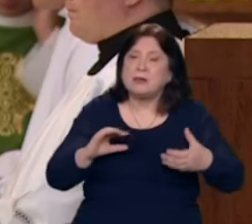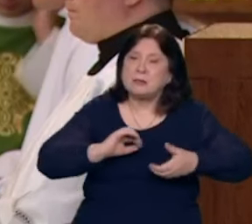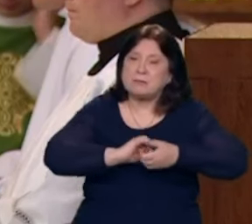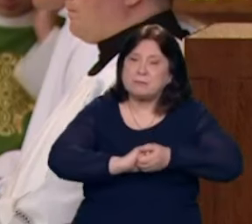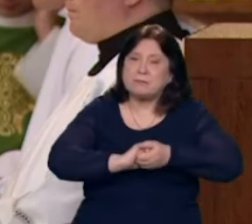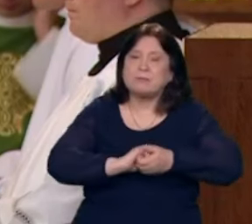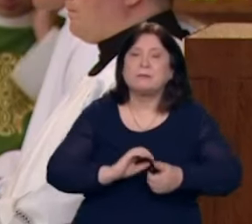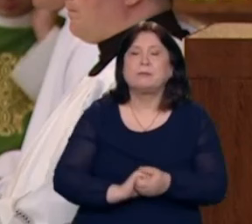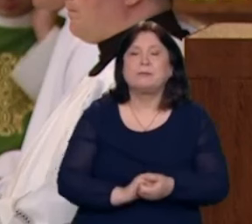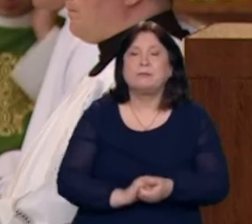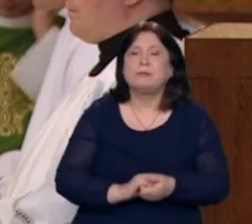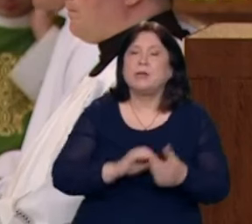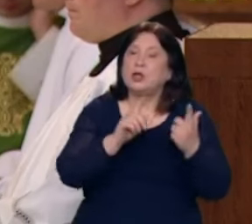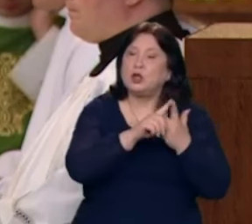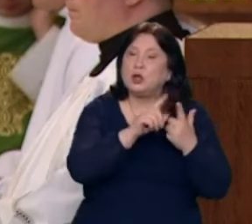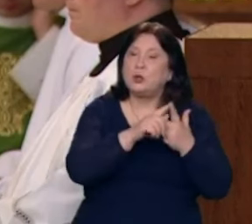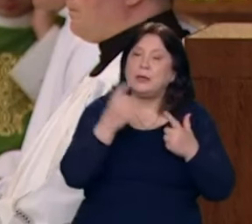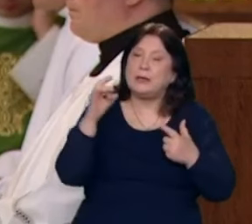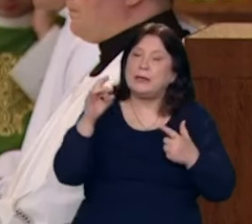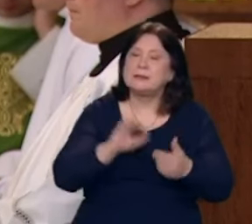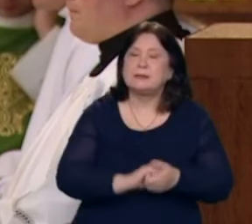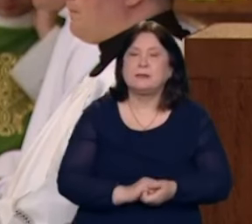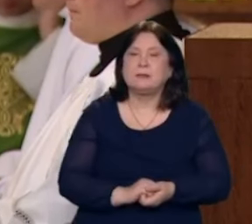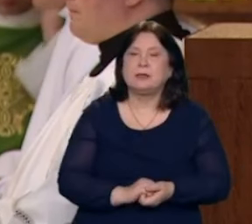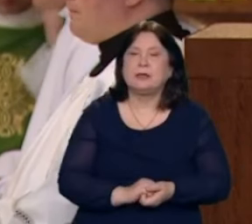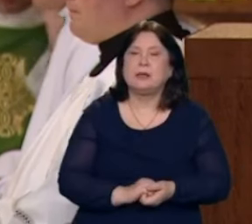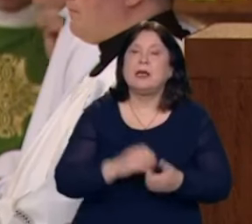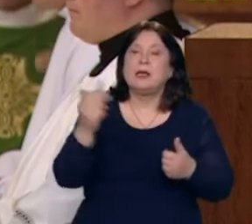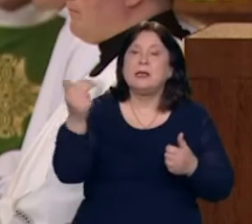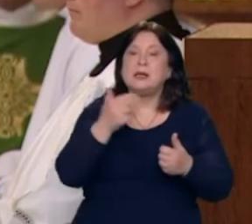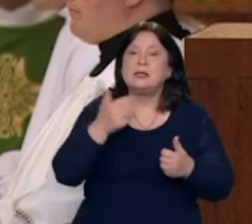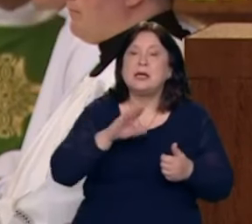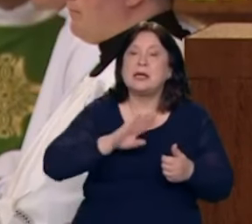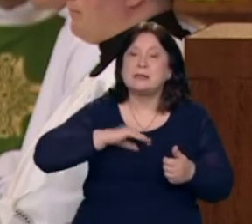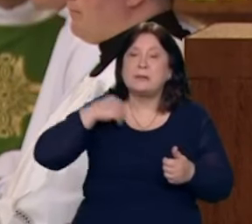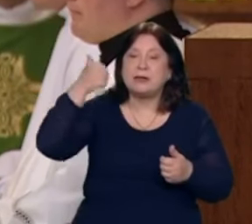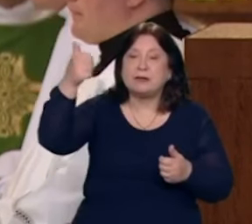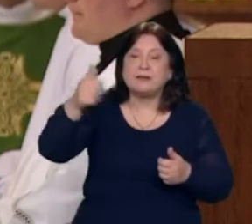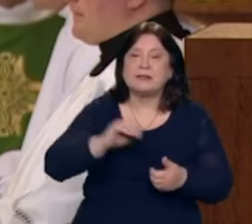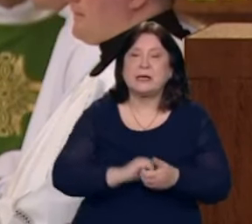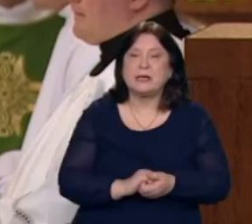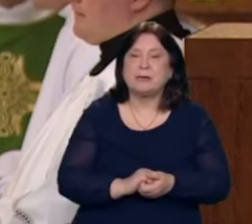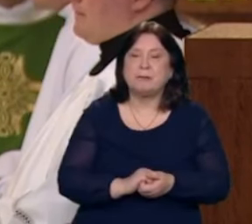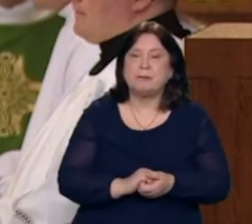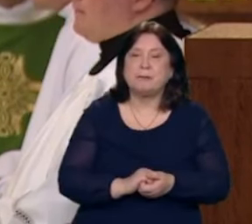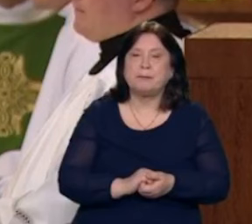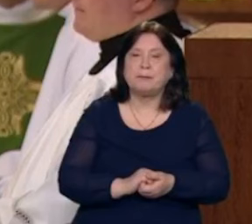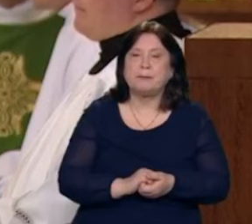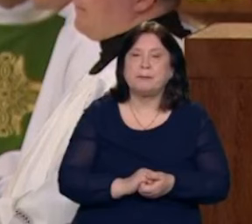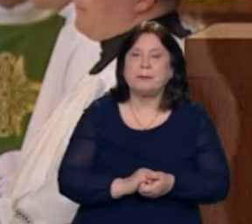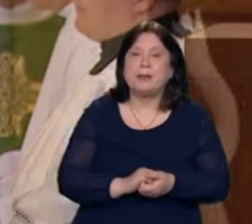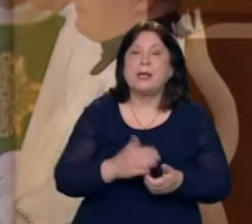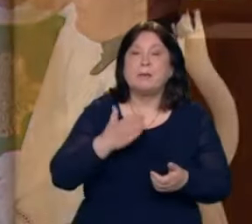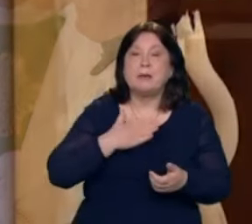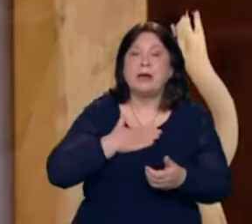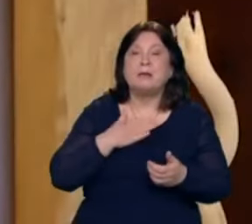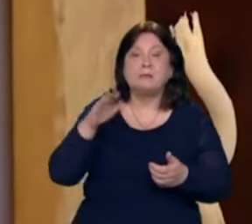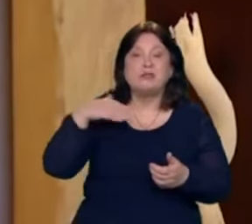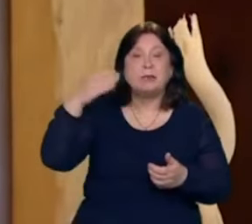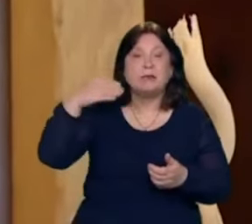i drugi jest z niedzieli Zmartwychwstania miał przemówić